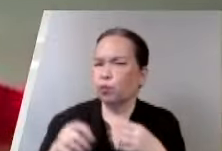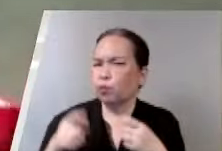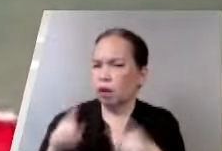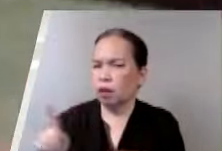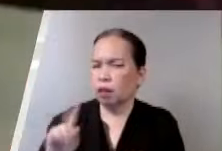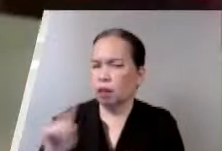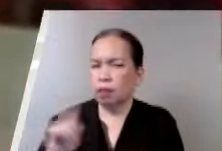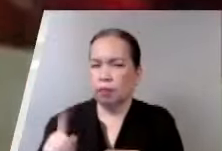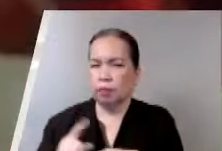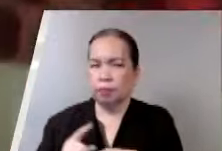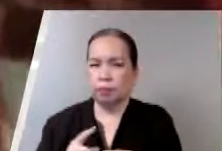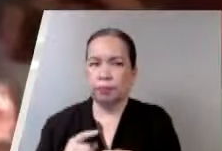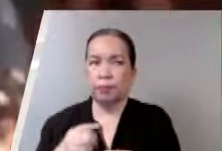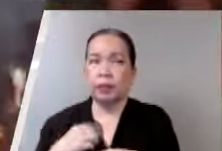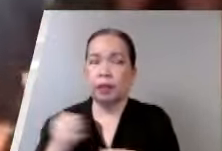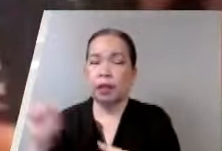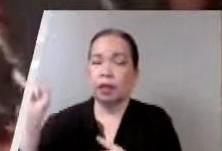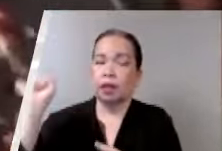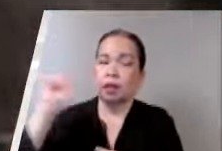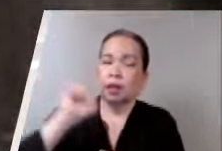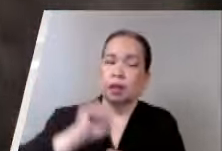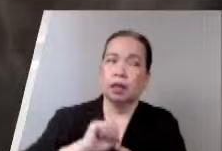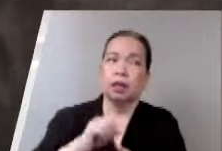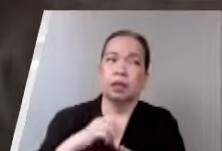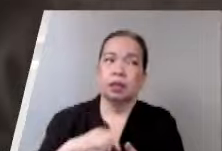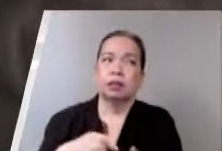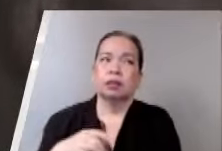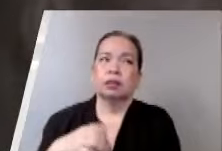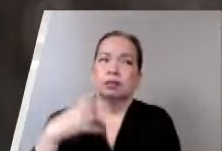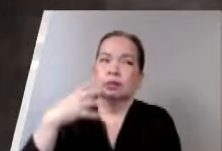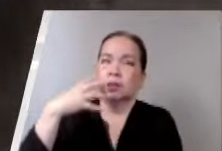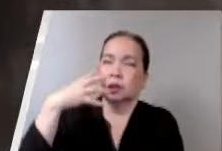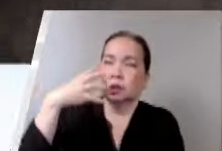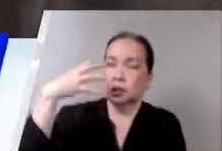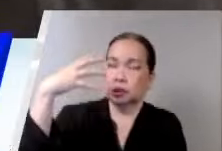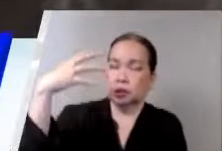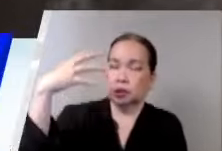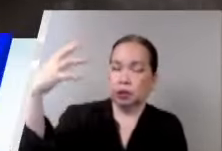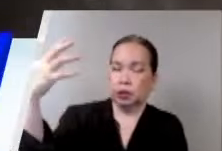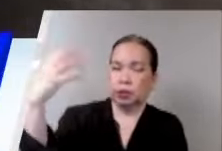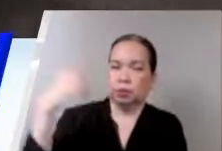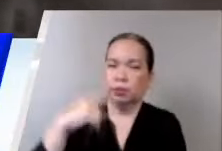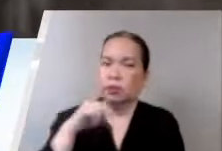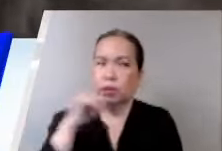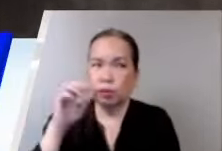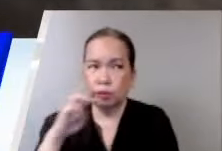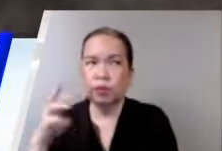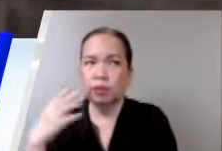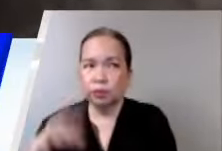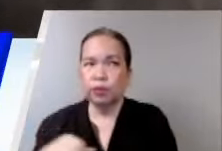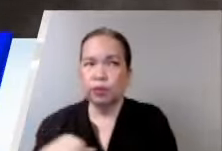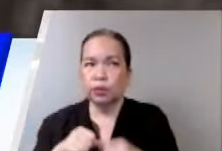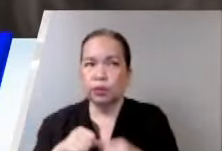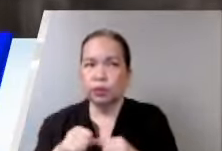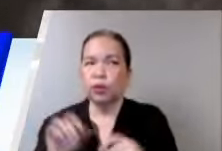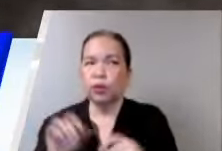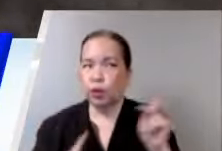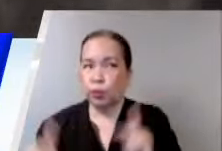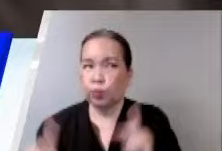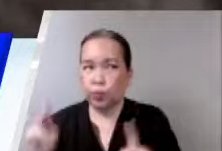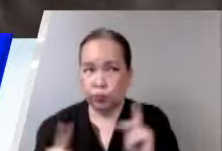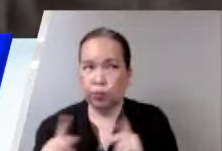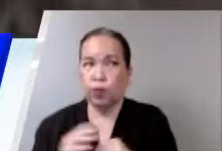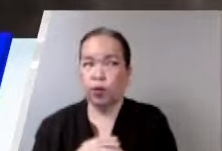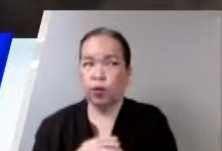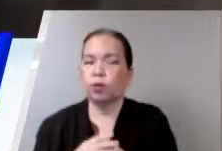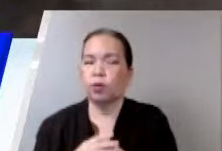Tayo po ay hinimatay dahil lamang po sa malakas na ilaw po. Pero huwag kayong mag-alala dahil after po noon ay naituloy pa rin po namin at napasaya pa rin po namin ang ating mga